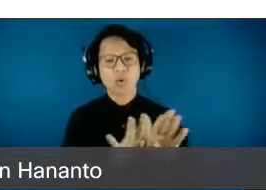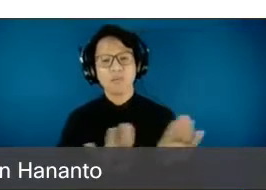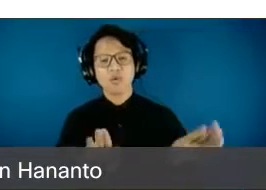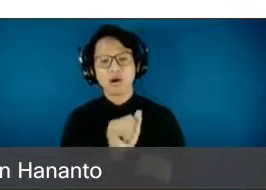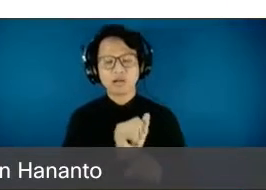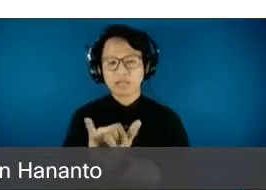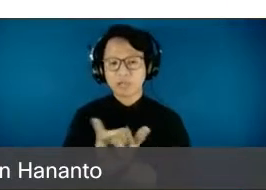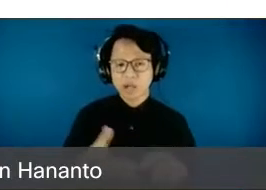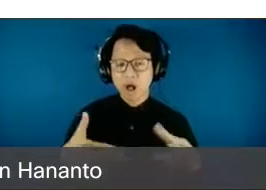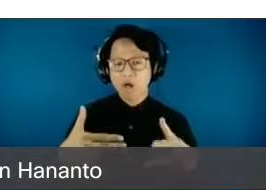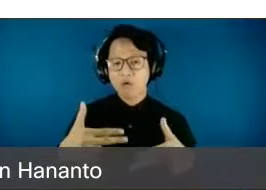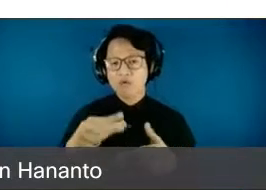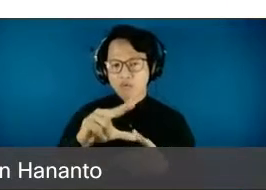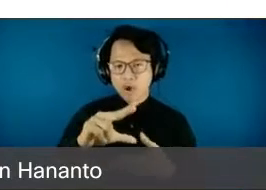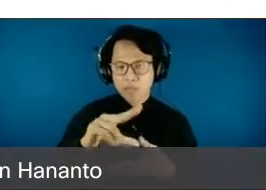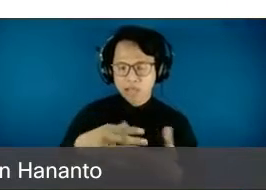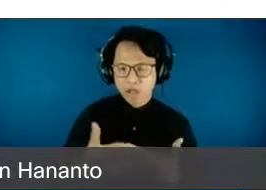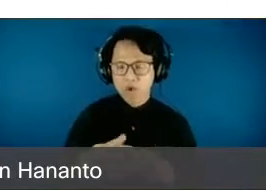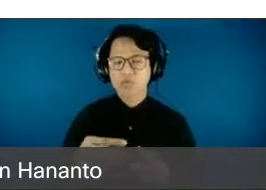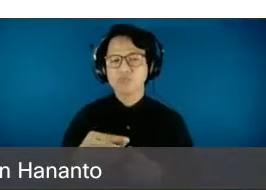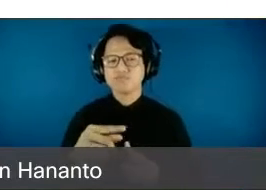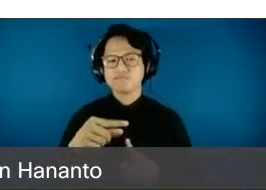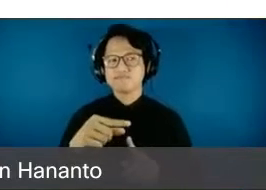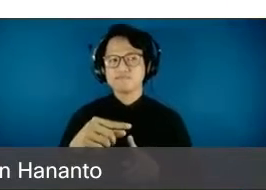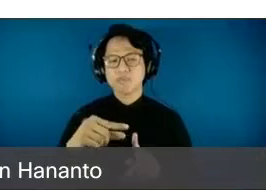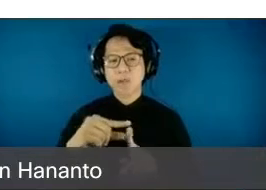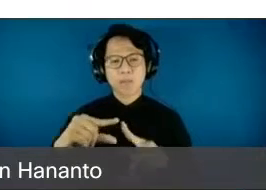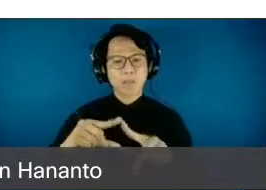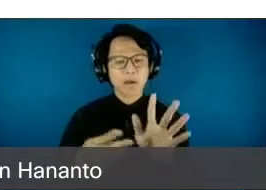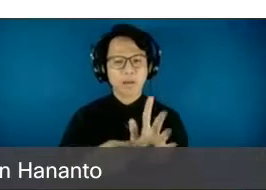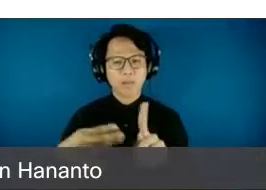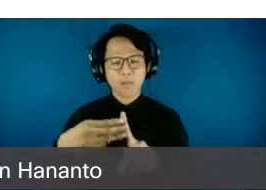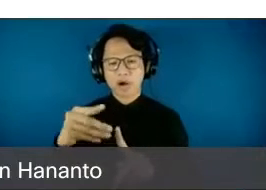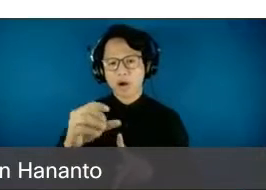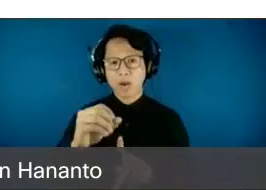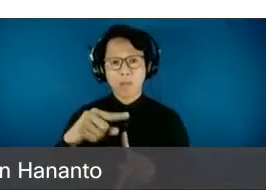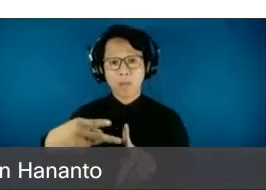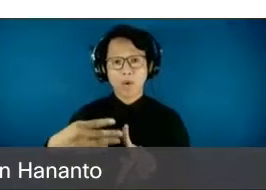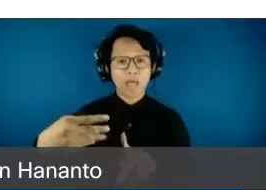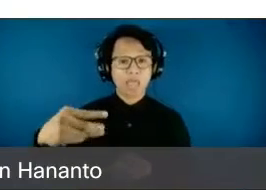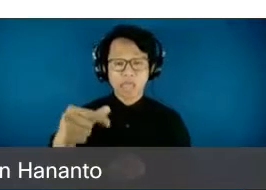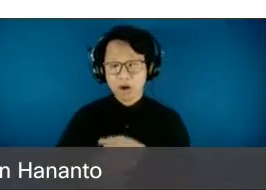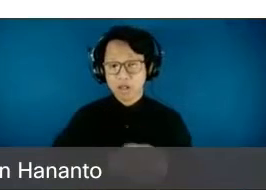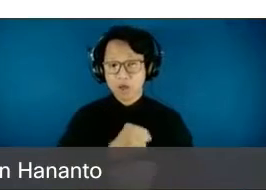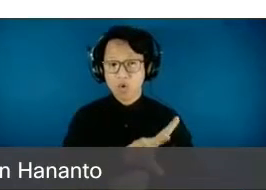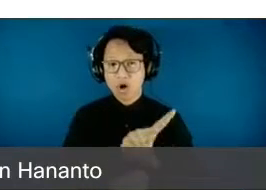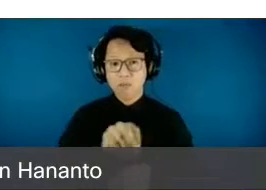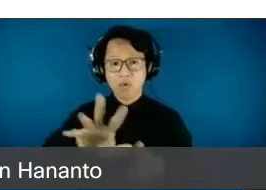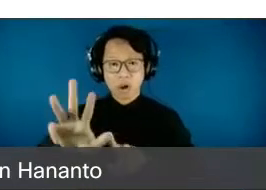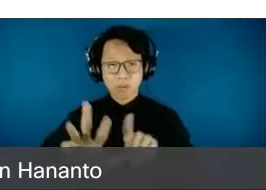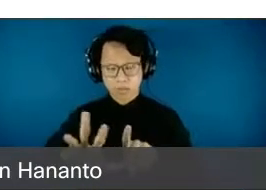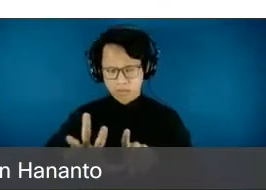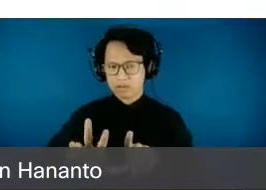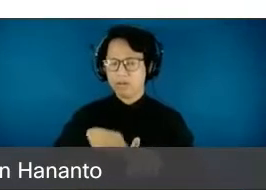dan PT Pan Brother TBK, di mana di tahun 2018 kami